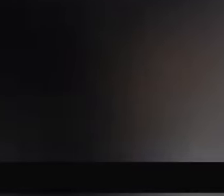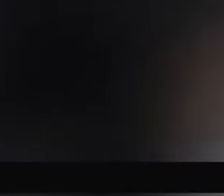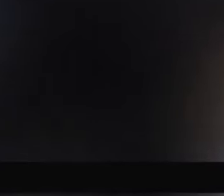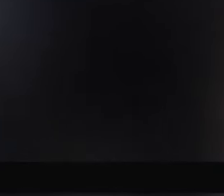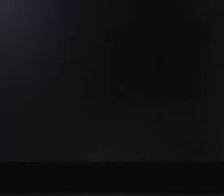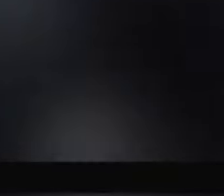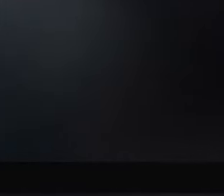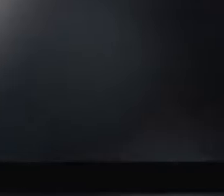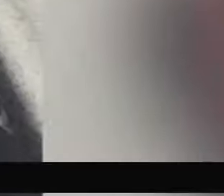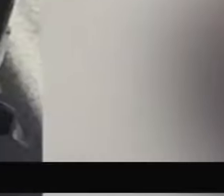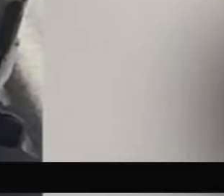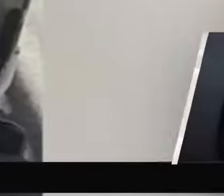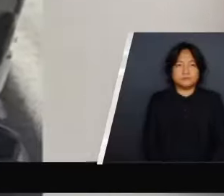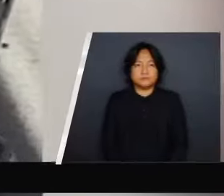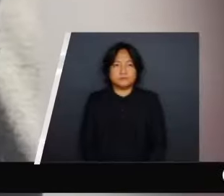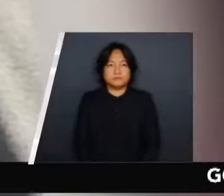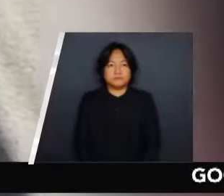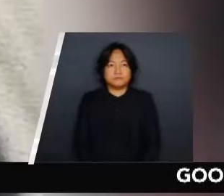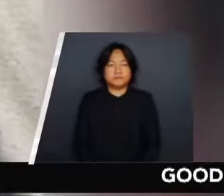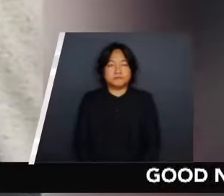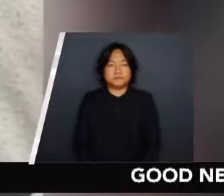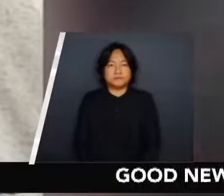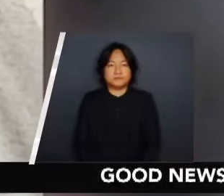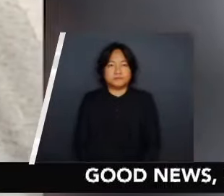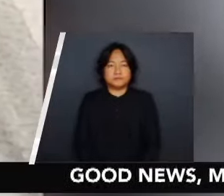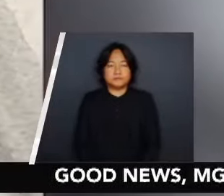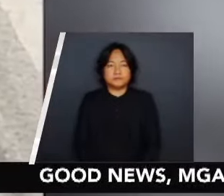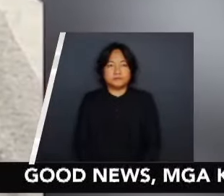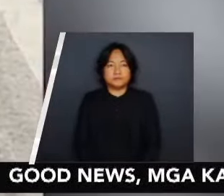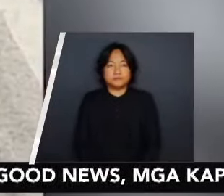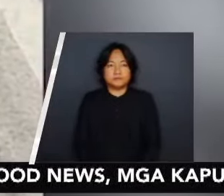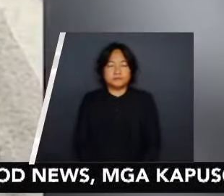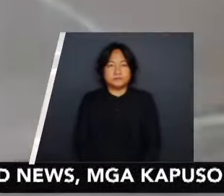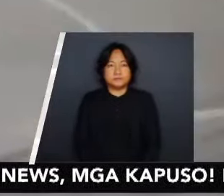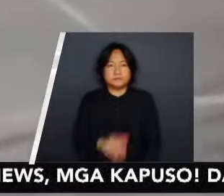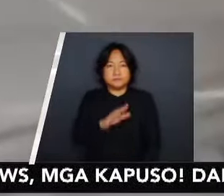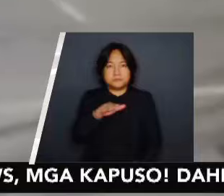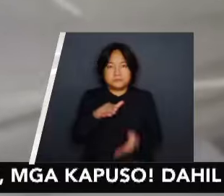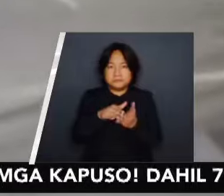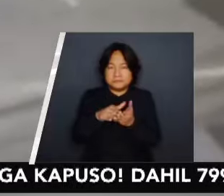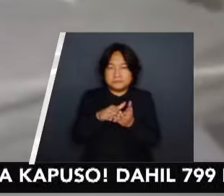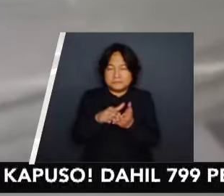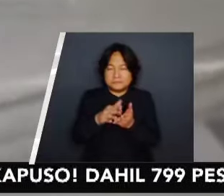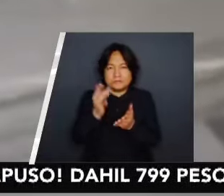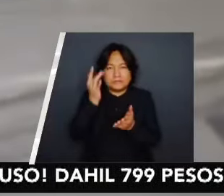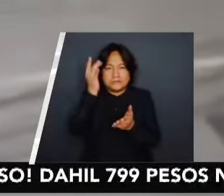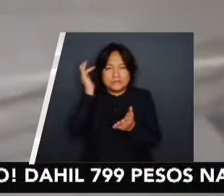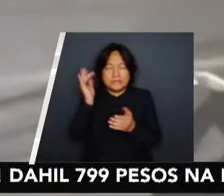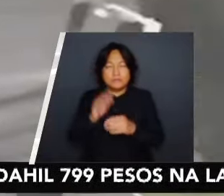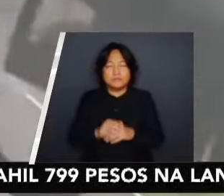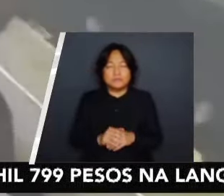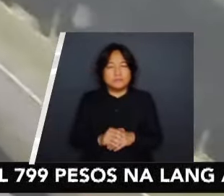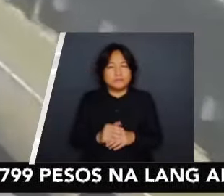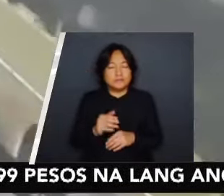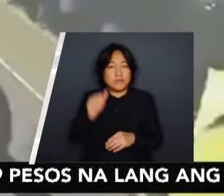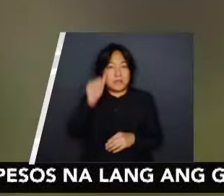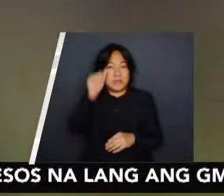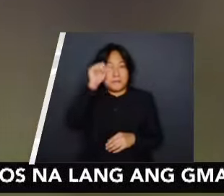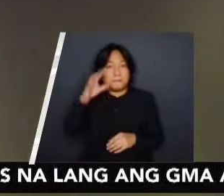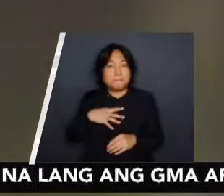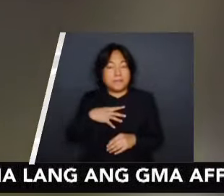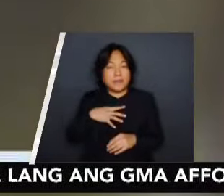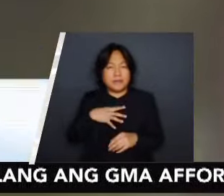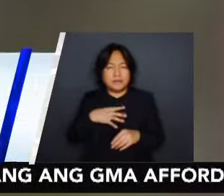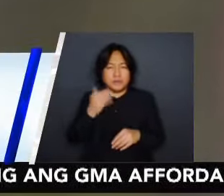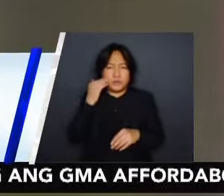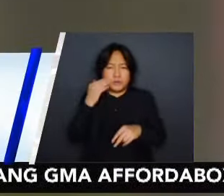Pasintabi mga kapuso, dahil sensitibo ang balitang ito, naputol ang kanang binti ng isang lalaki matapos mabundol ng big